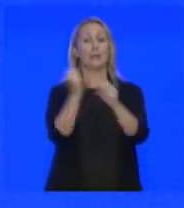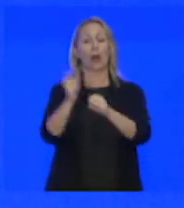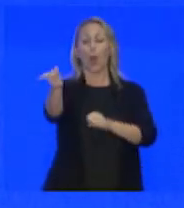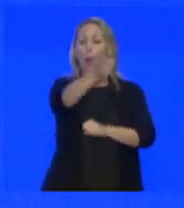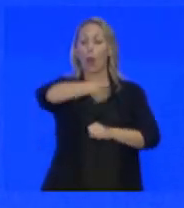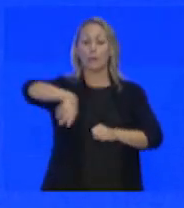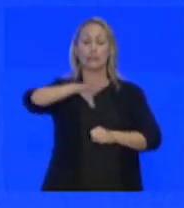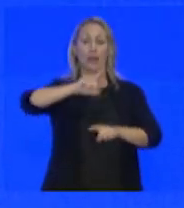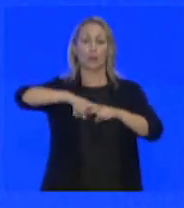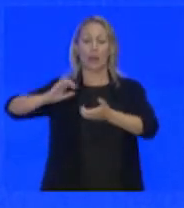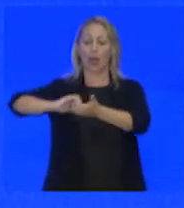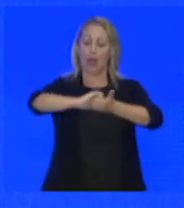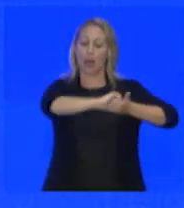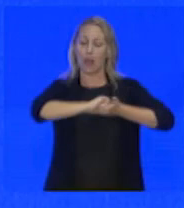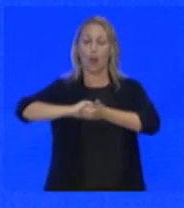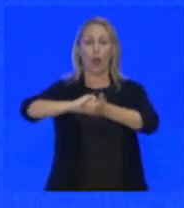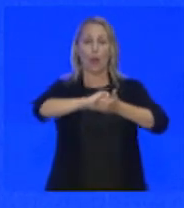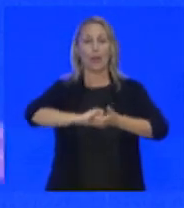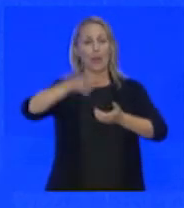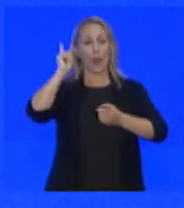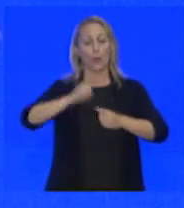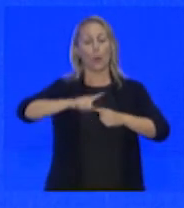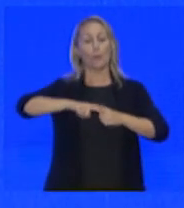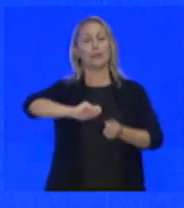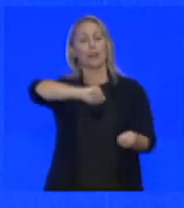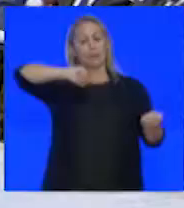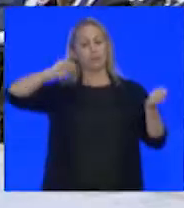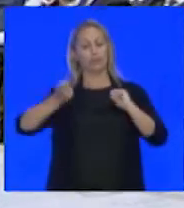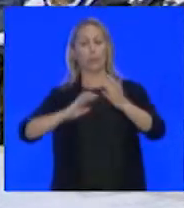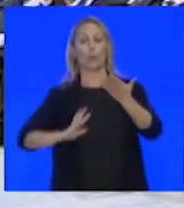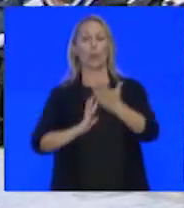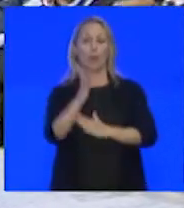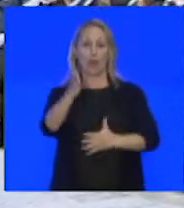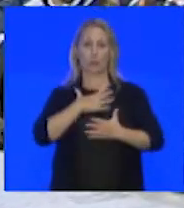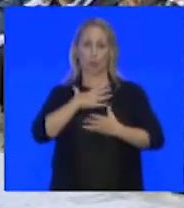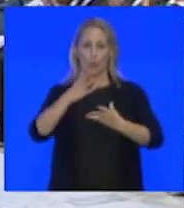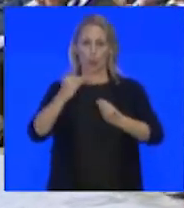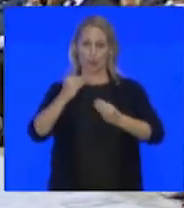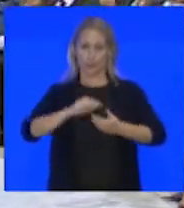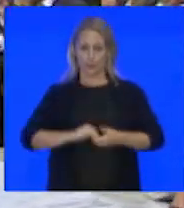Έλληνες, θα φέρουμε την πατρίδα μας στο δρόμο της πρόοδου. Σας ευχαριστώ.